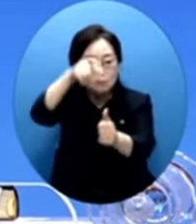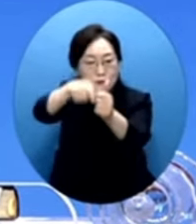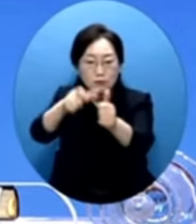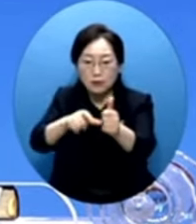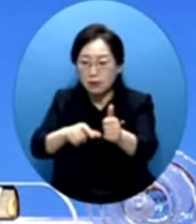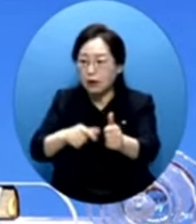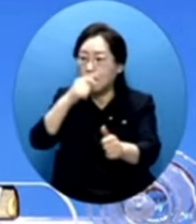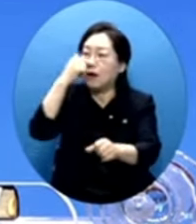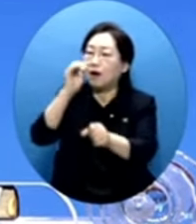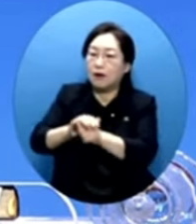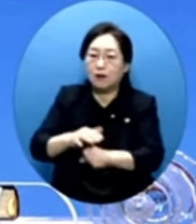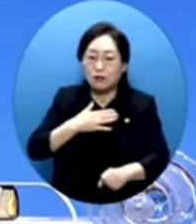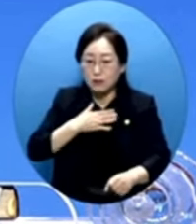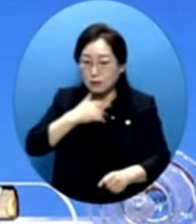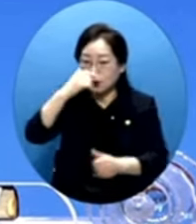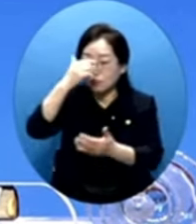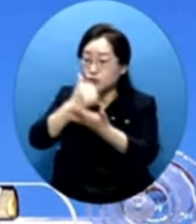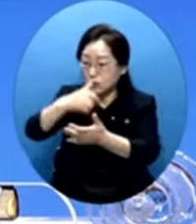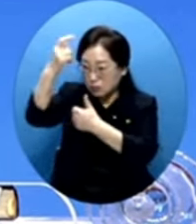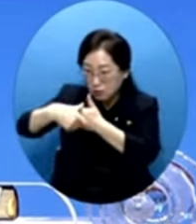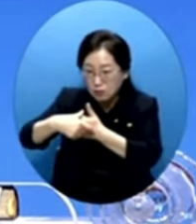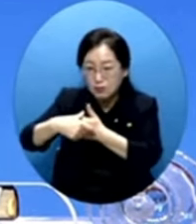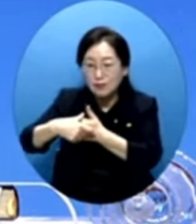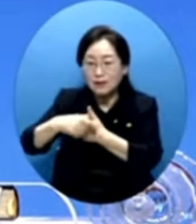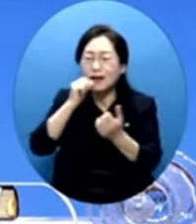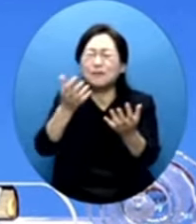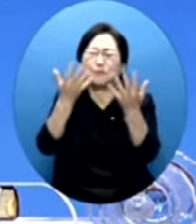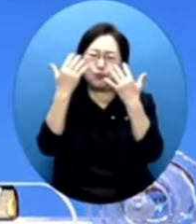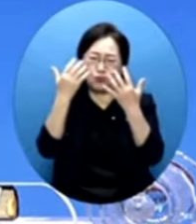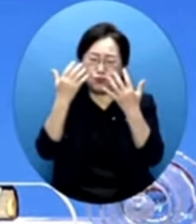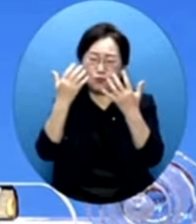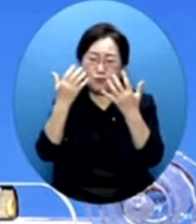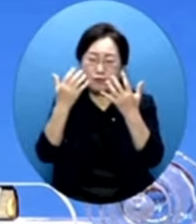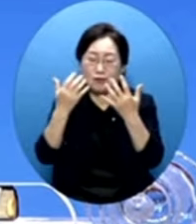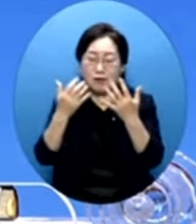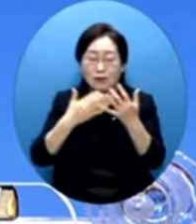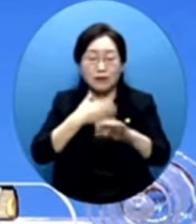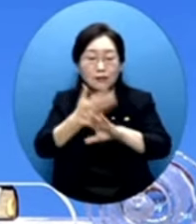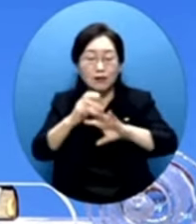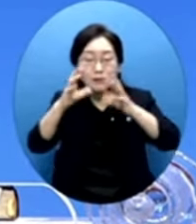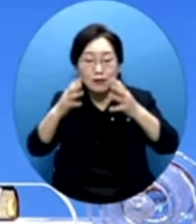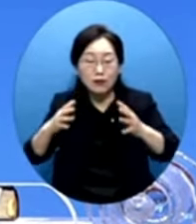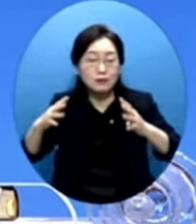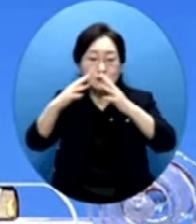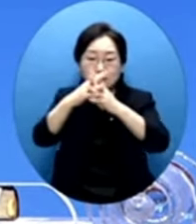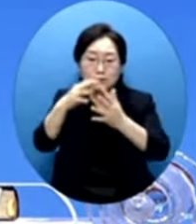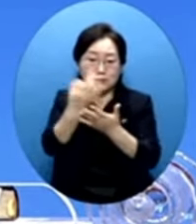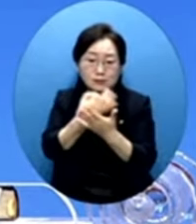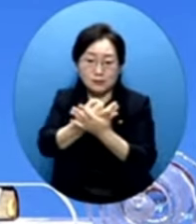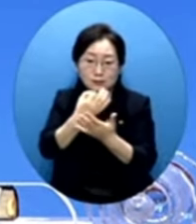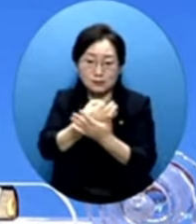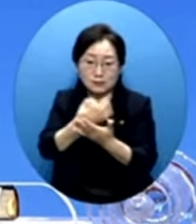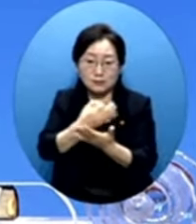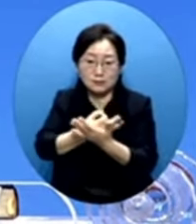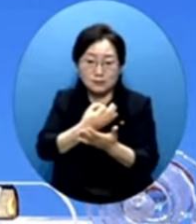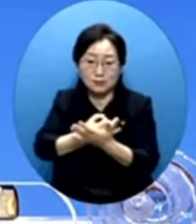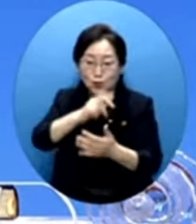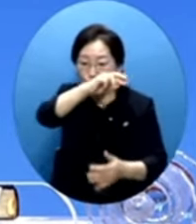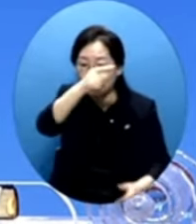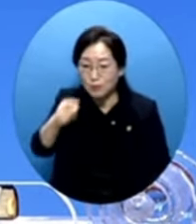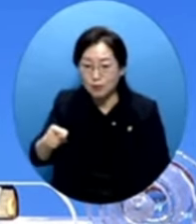노렸습니다 누명을 쓰고 가옥에 들어갔는데 내가 해 노동자로 나가서 거기서